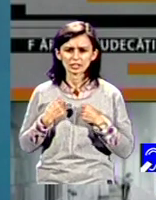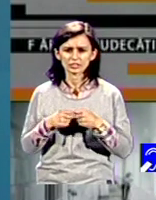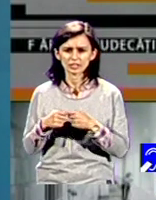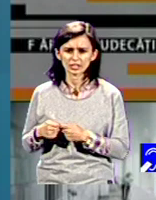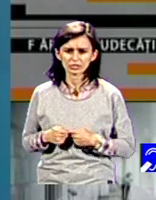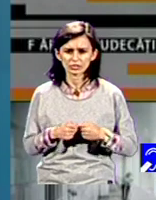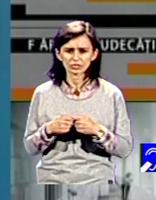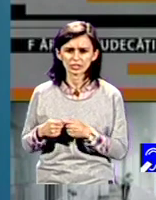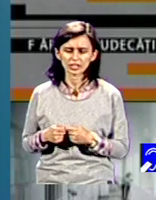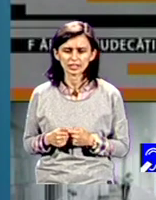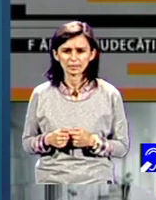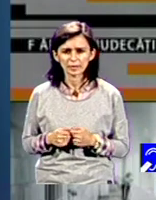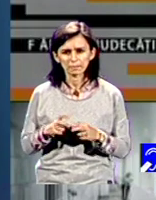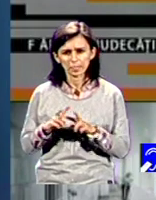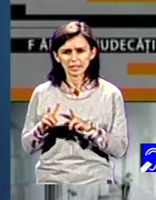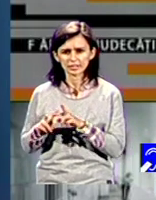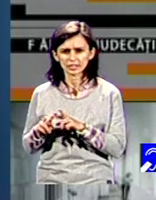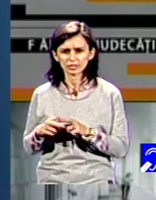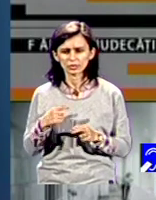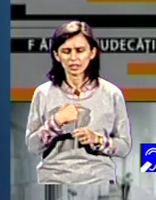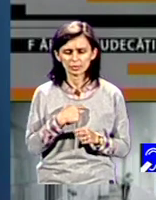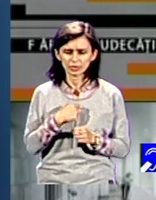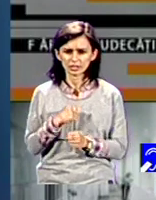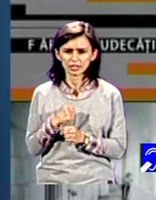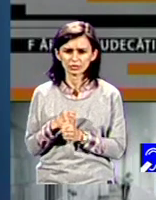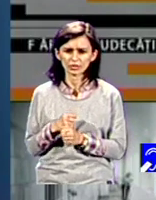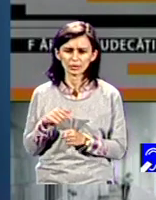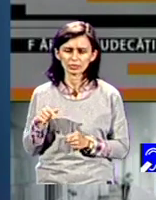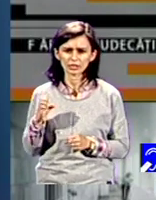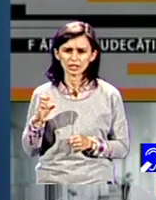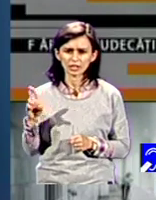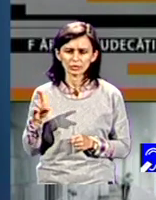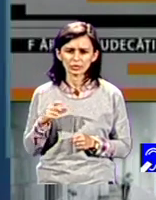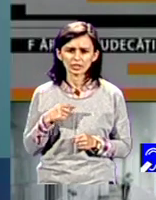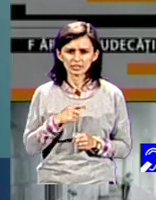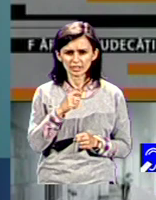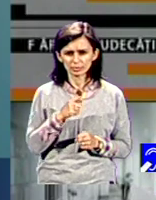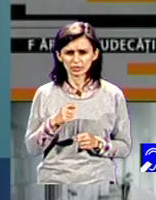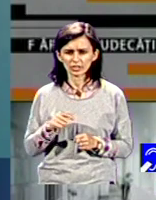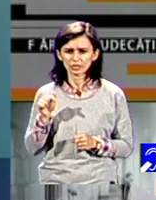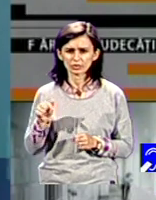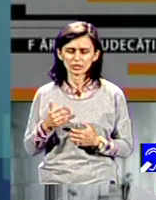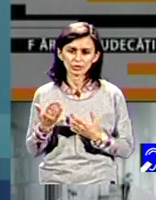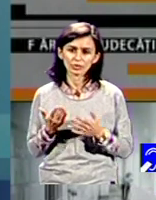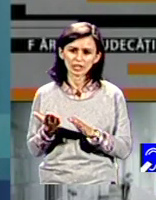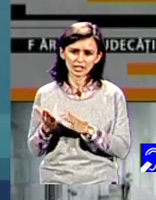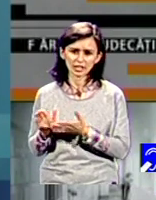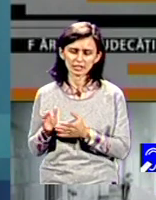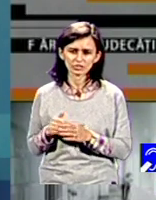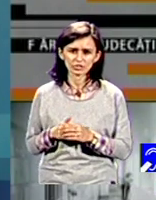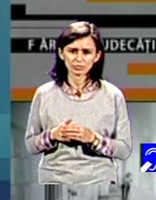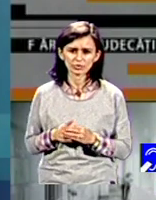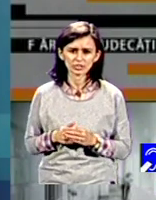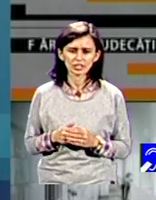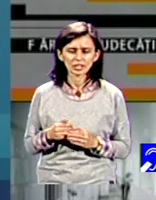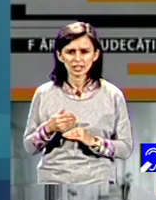potlucra.eu să spunem așa Radu poartă semnătura ta e proiectul tău micuț nu cu care a început sau mai mic să spunem așa cu